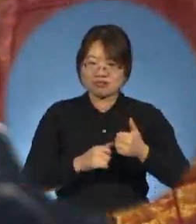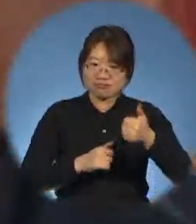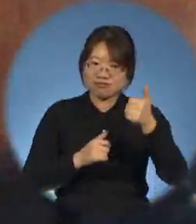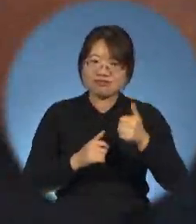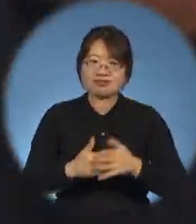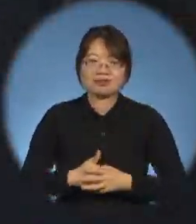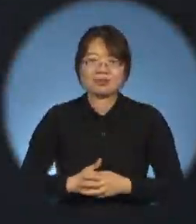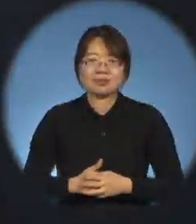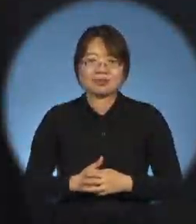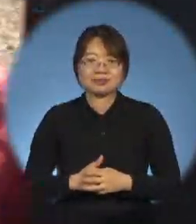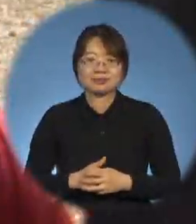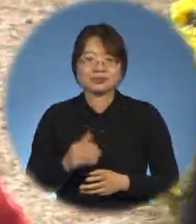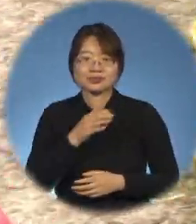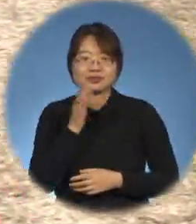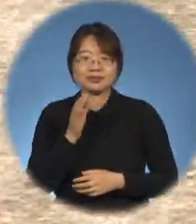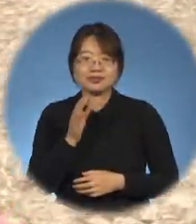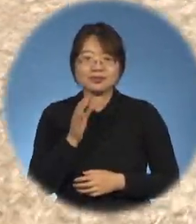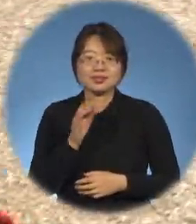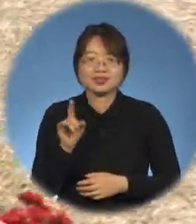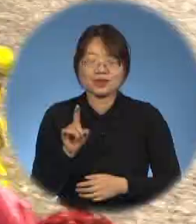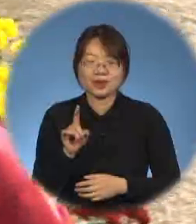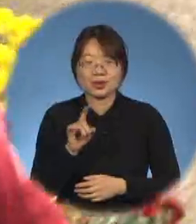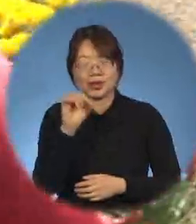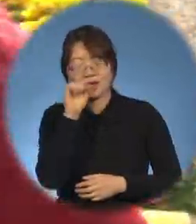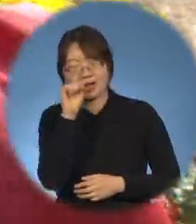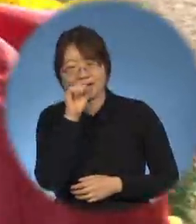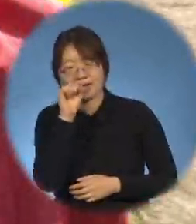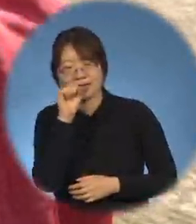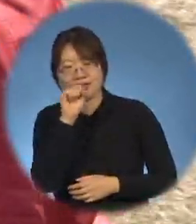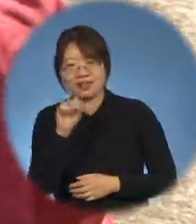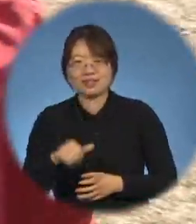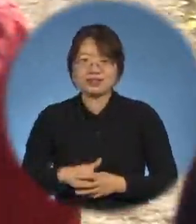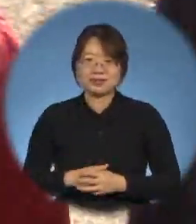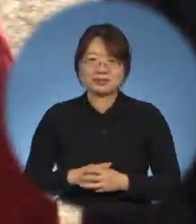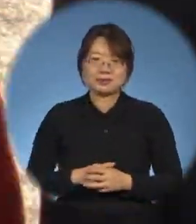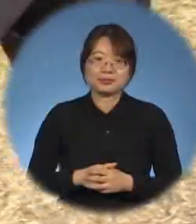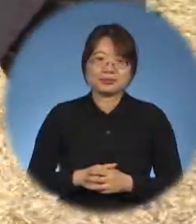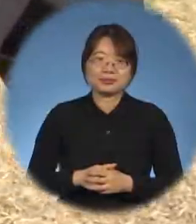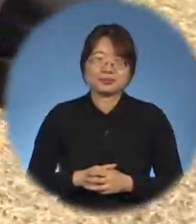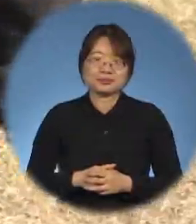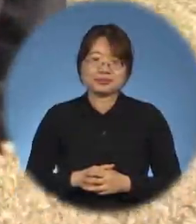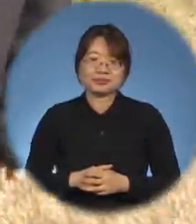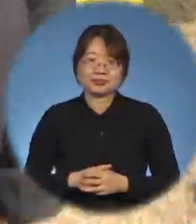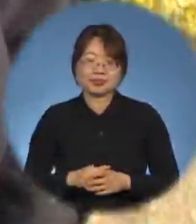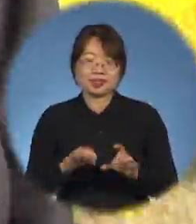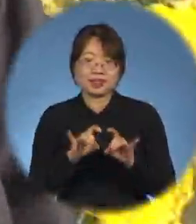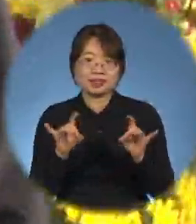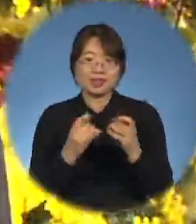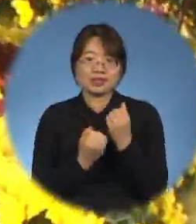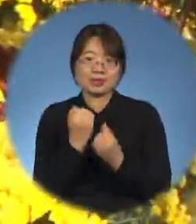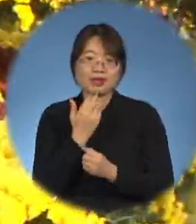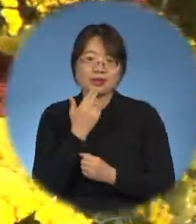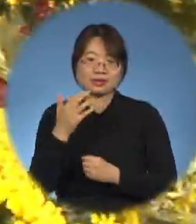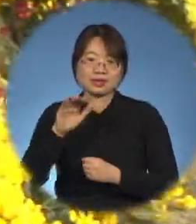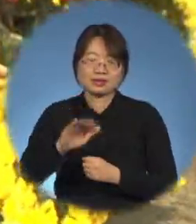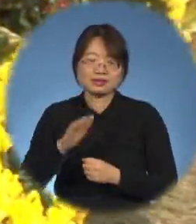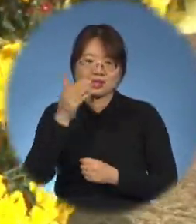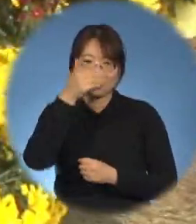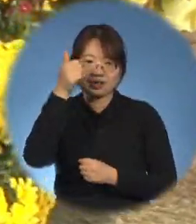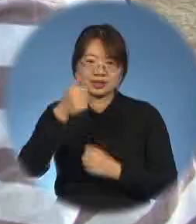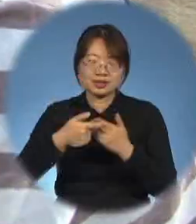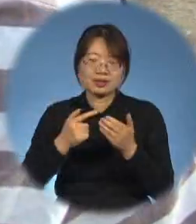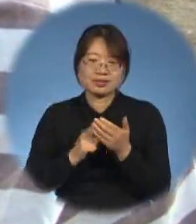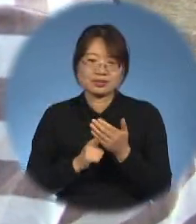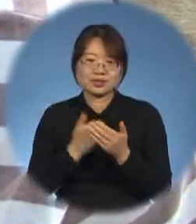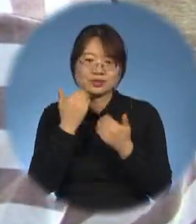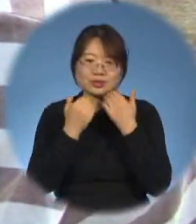으 으 엉 및 이슬람과 했었어 님이 설명안해도 할아버지의 마음을